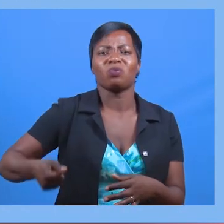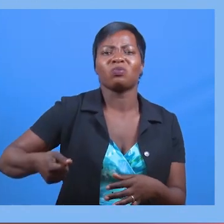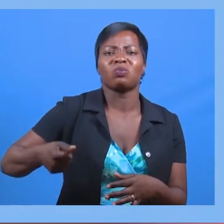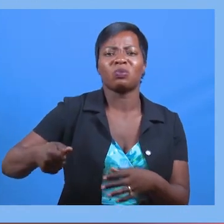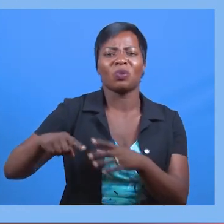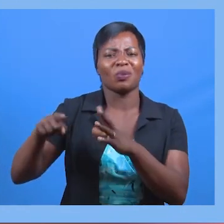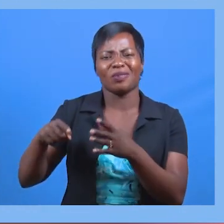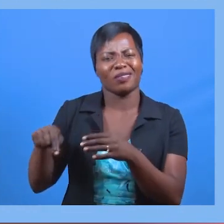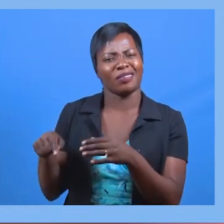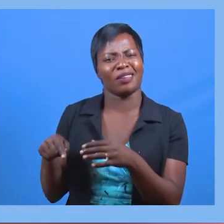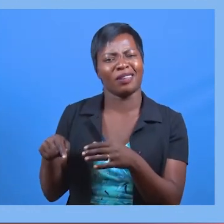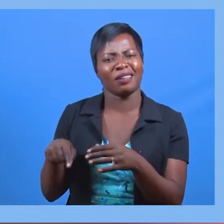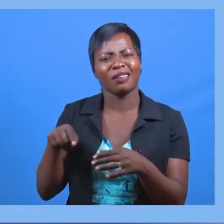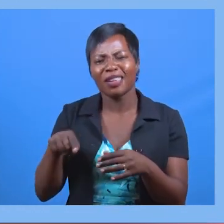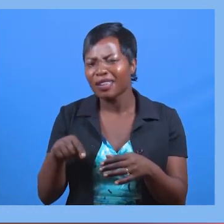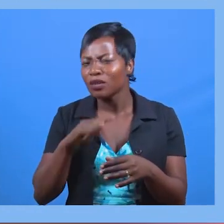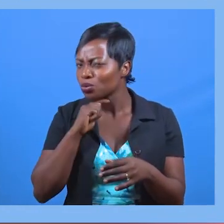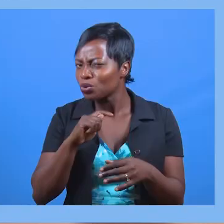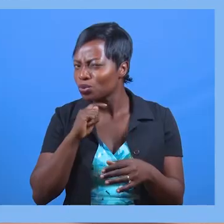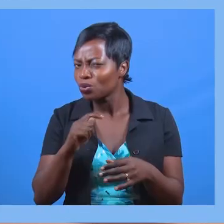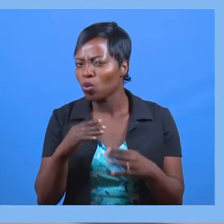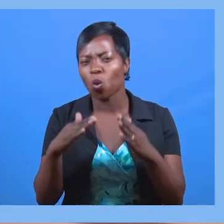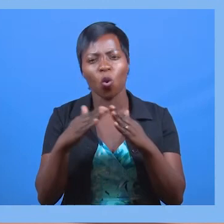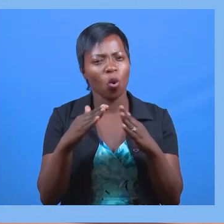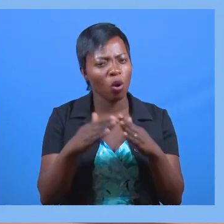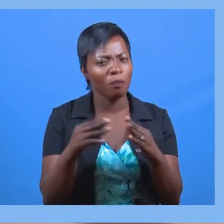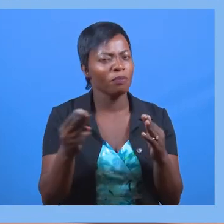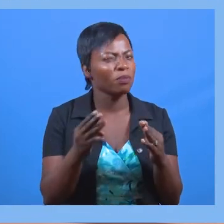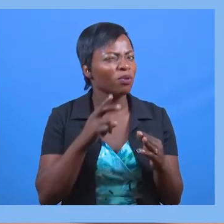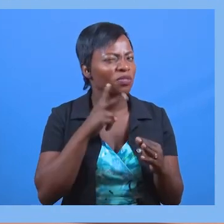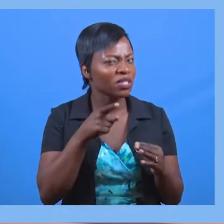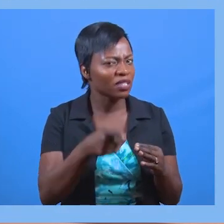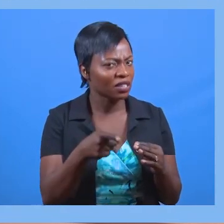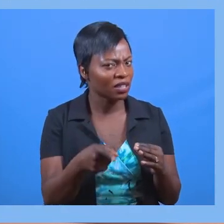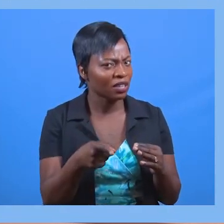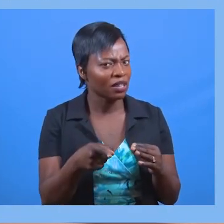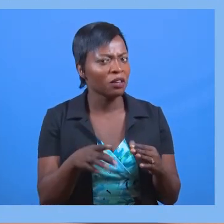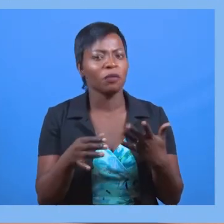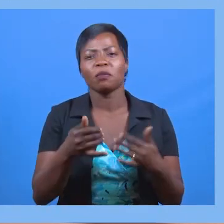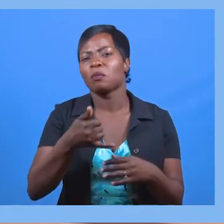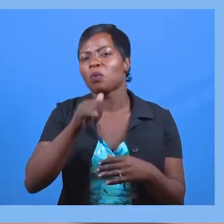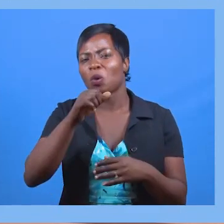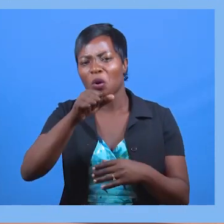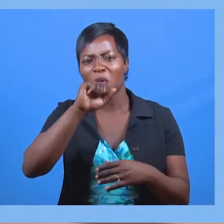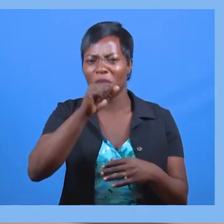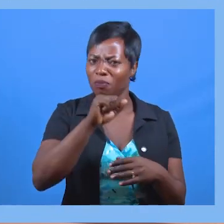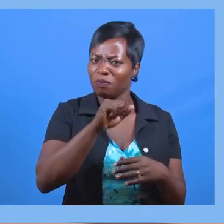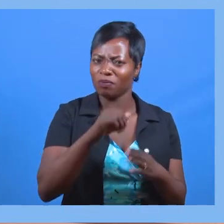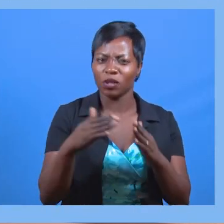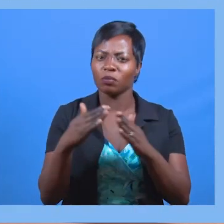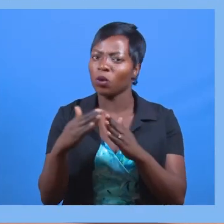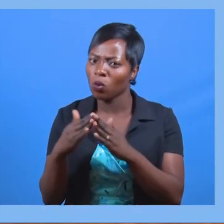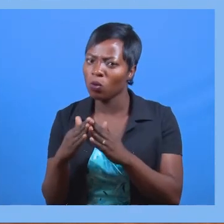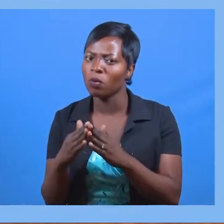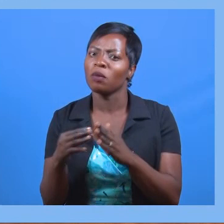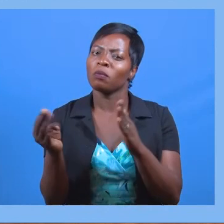uko. Ndo masvikiro here nhai dhokta anoitwa nevaenzi? Kunyange muchinwa doro, masvika muri kusvika pamusha pevamwe